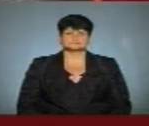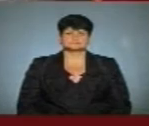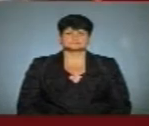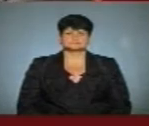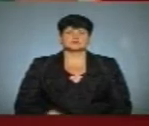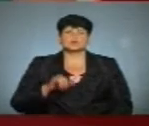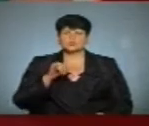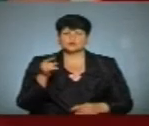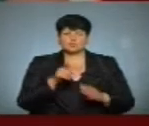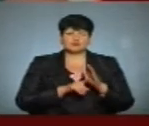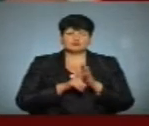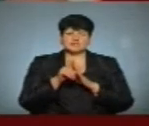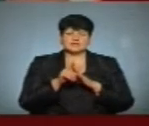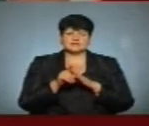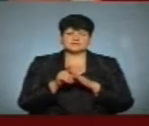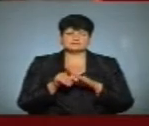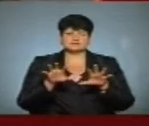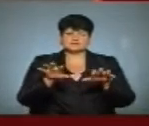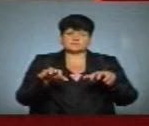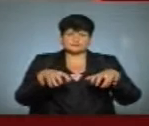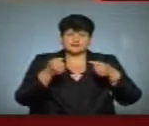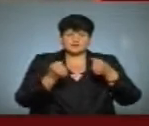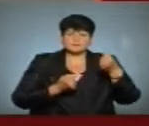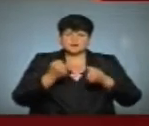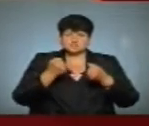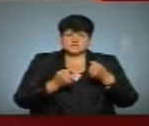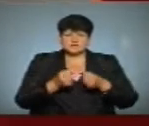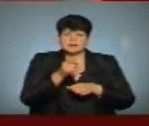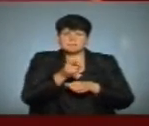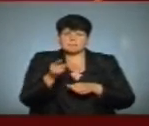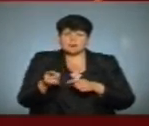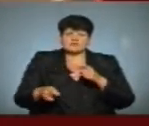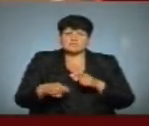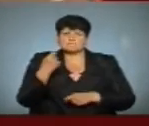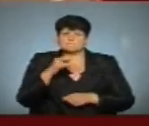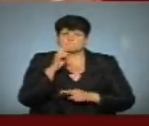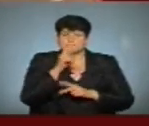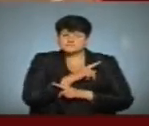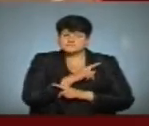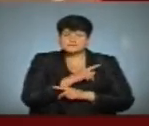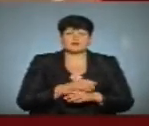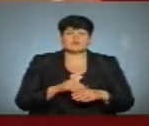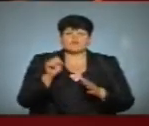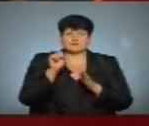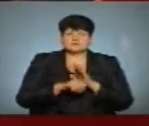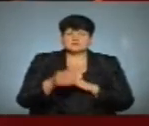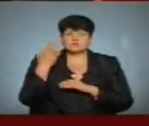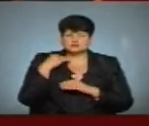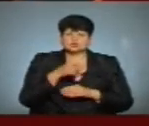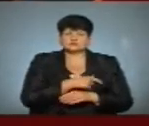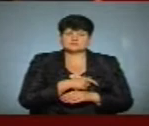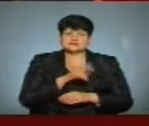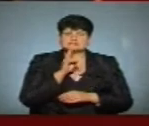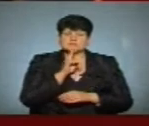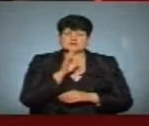У Тернополі почали евакуйовувати автомобілі, які припарковані з порушеннями. Вбивцям колишнього депутата з Кременця Віталія